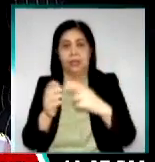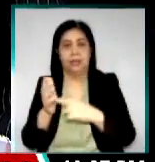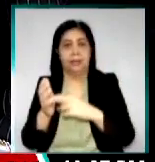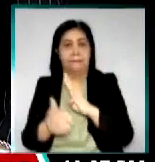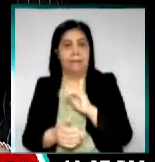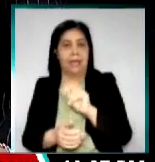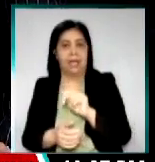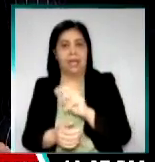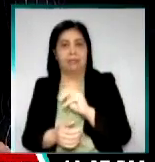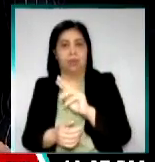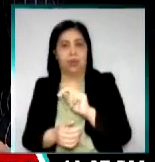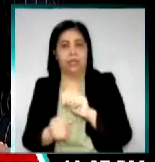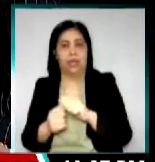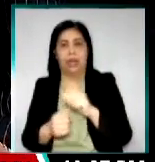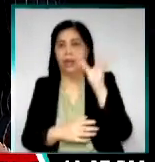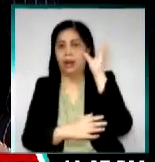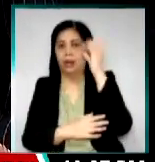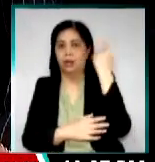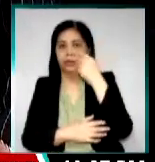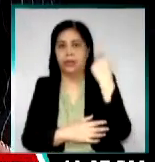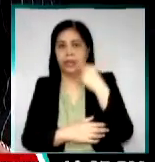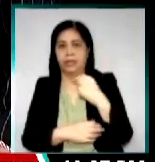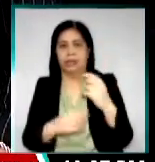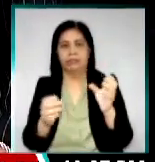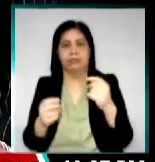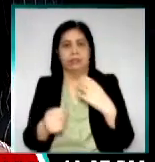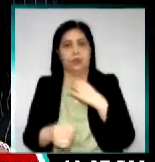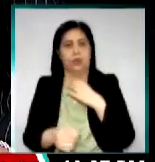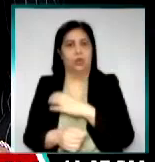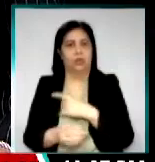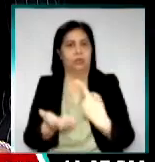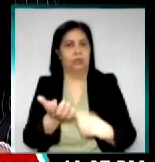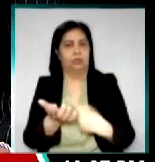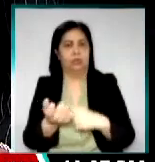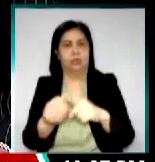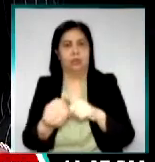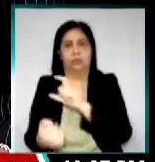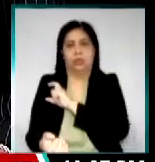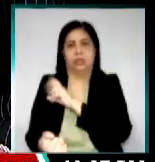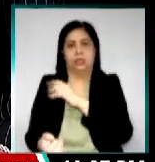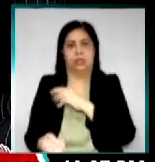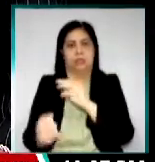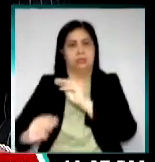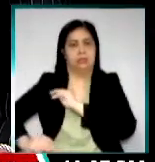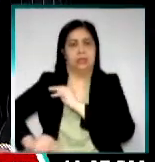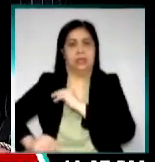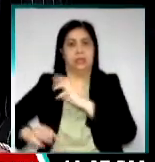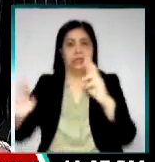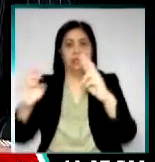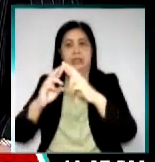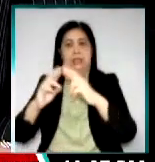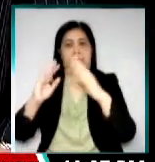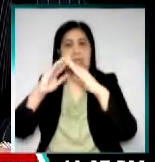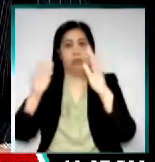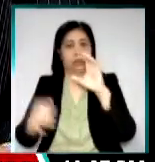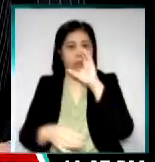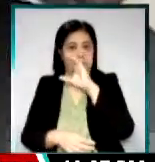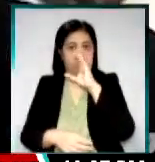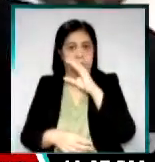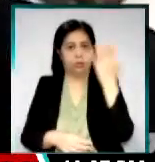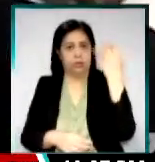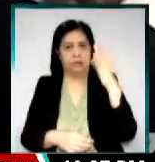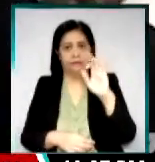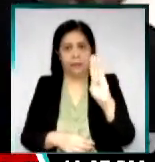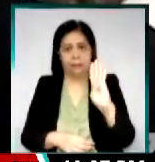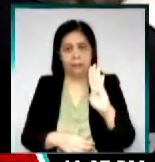Carlos Zarate sa pagdinig ng kamera tungkol sa operasyon ng pulis at militar sa isang retreat house sa Cebu City nitong Pebrero. Bigla